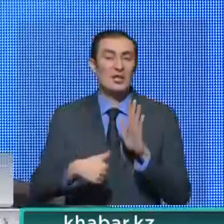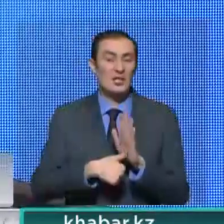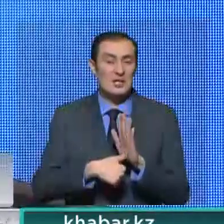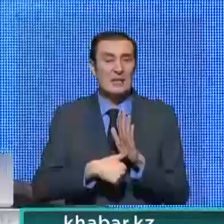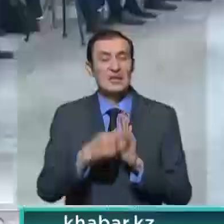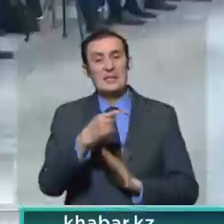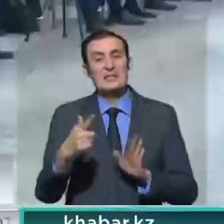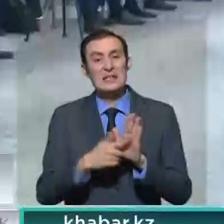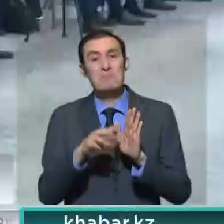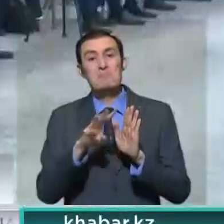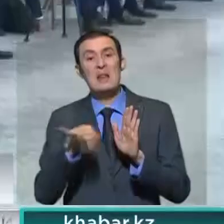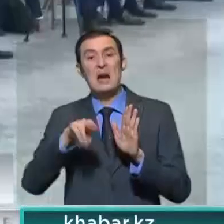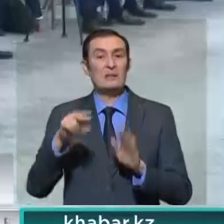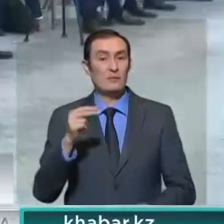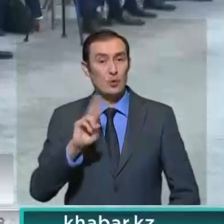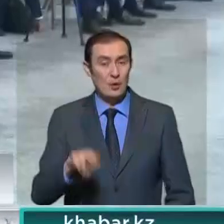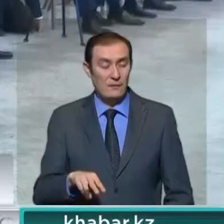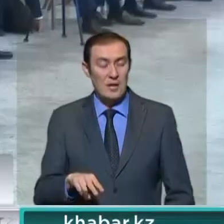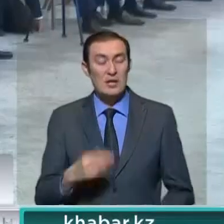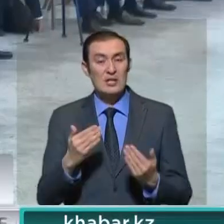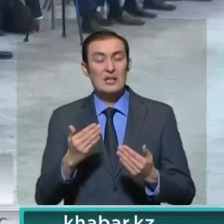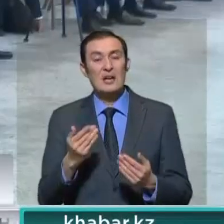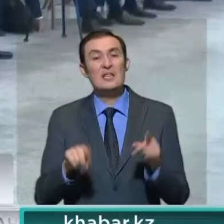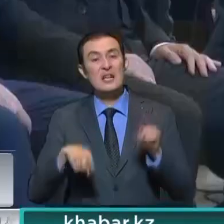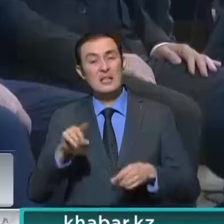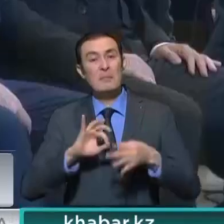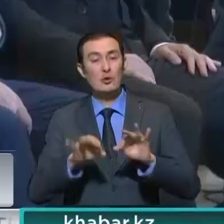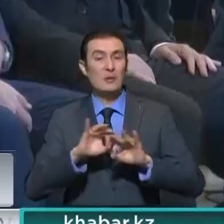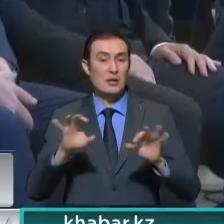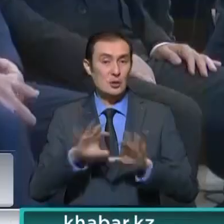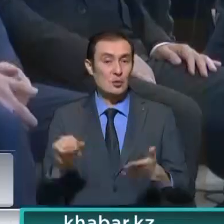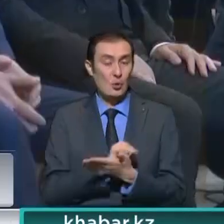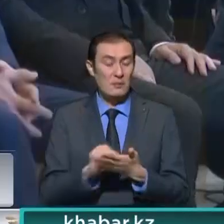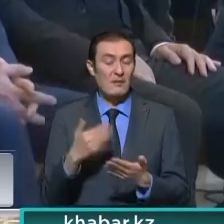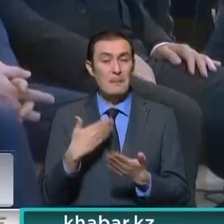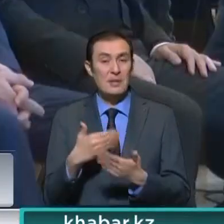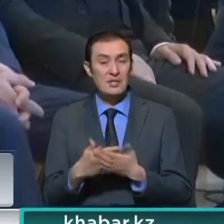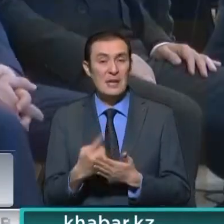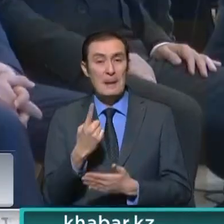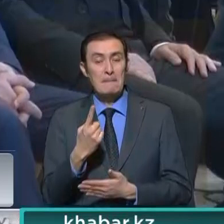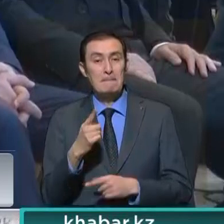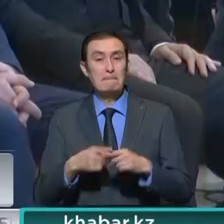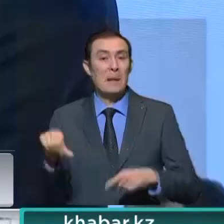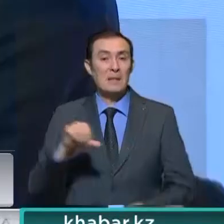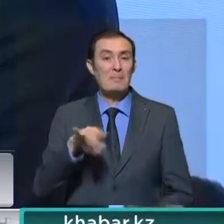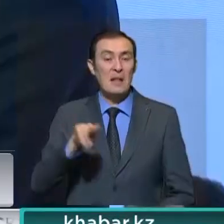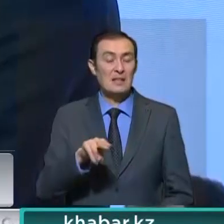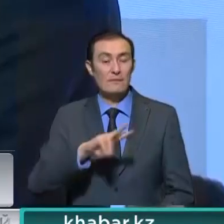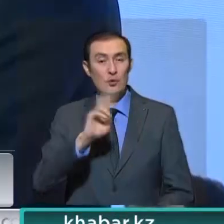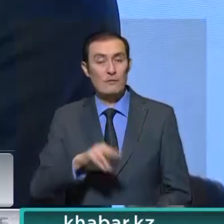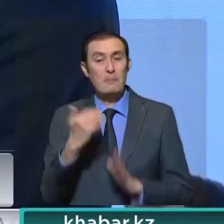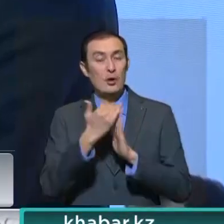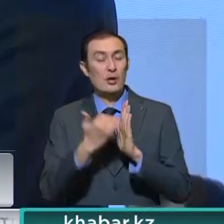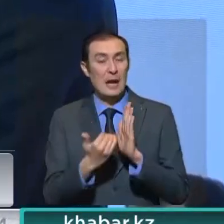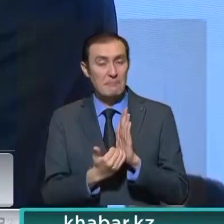семь миллиардов долларов остановлюсь подробнее на некоторых подписанных документах почти на полтора миллиарда подписано